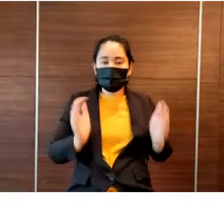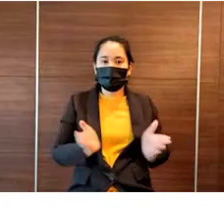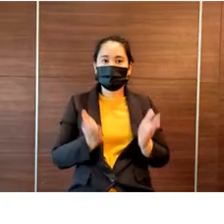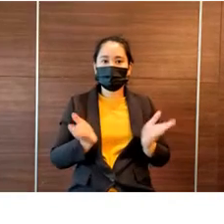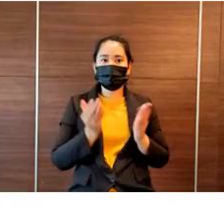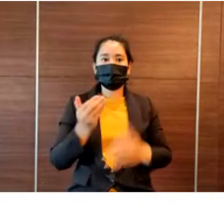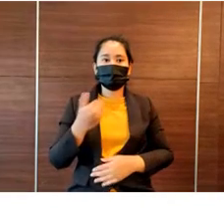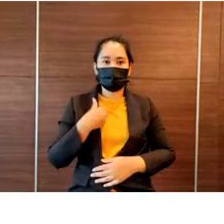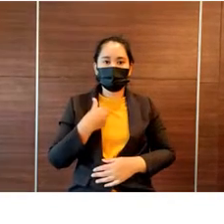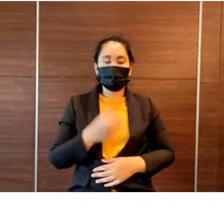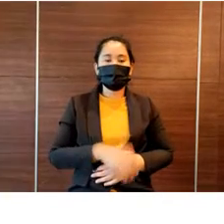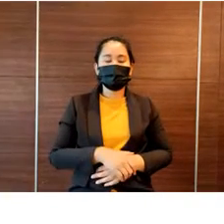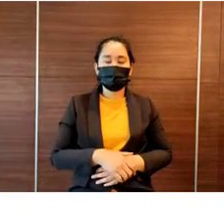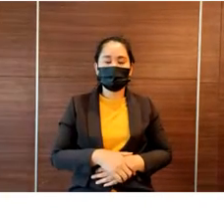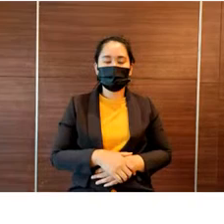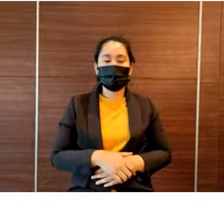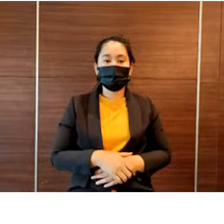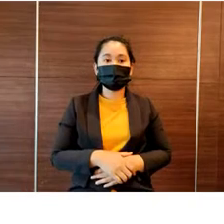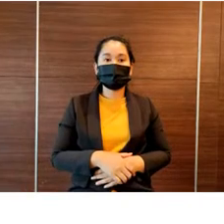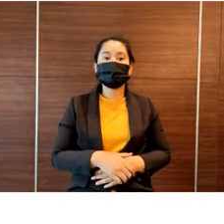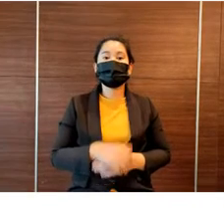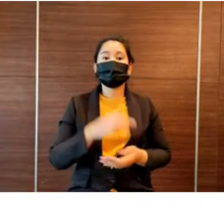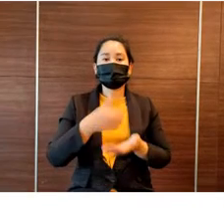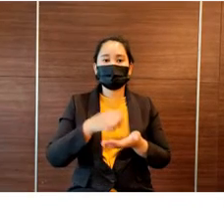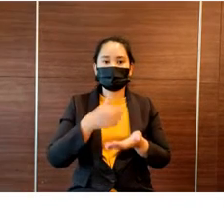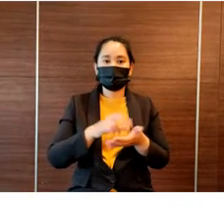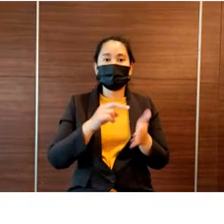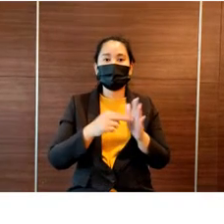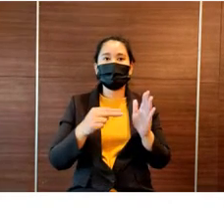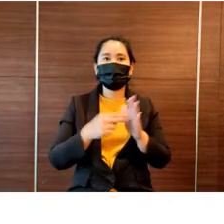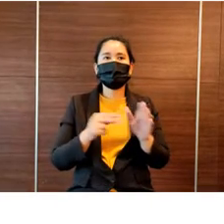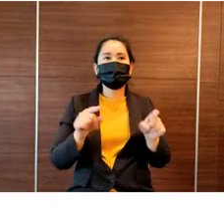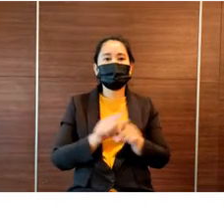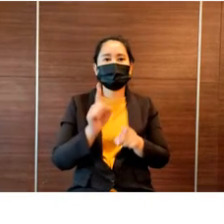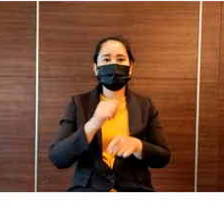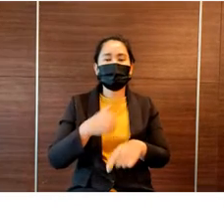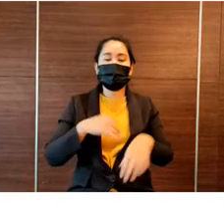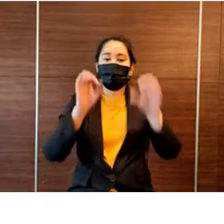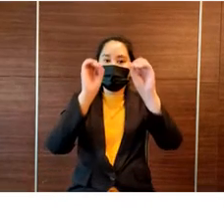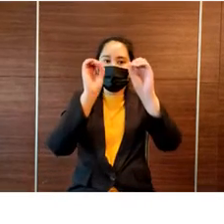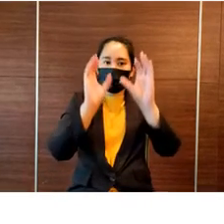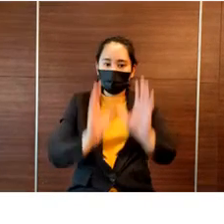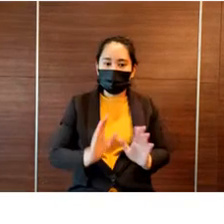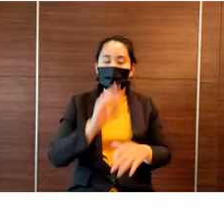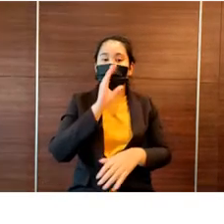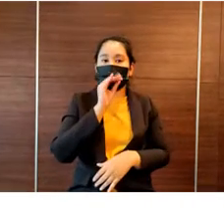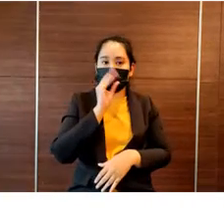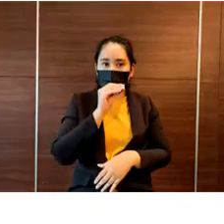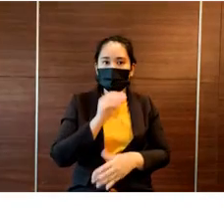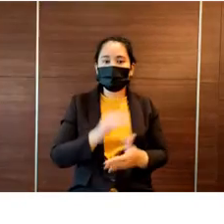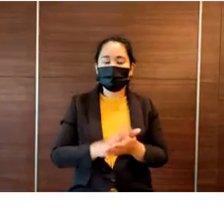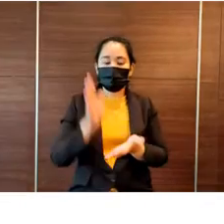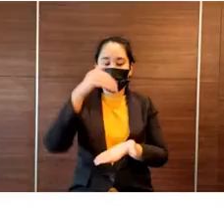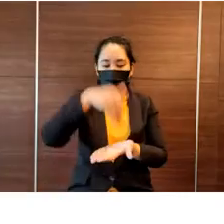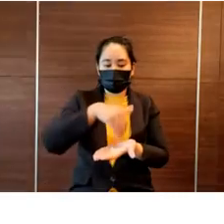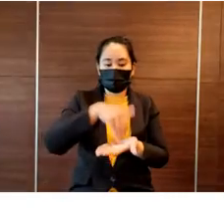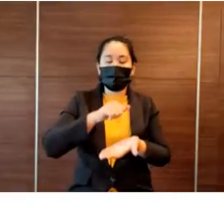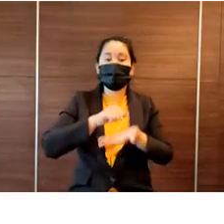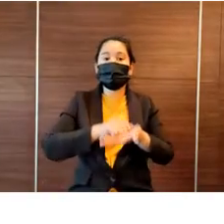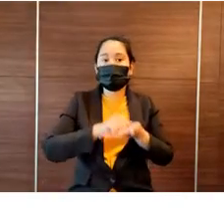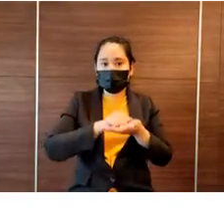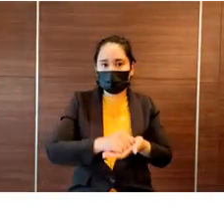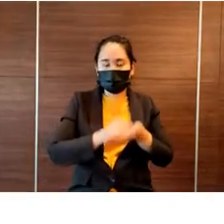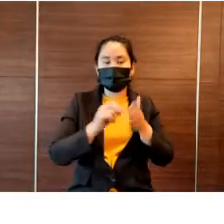ผม อันนี้อาจจะเป็นสิ่งที่เรียกว่าอย่างที่อาจารย์ประพันธ์พูดเมื่อเช้านะคะว่า one stop service เนาะคือน